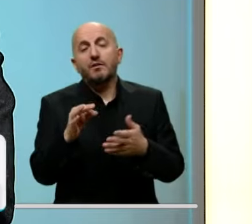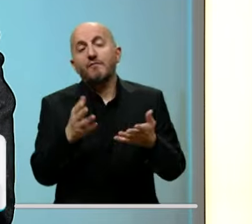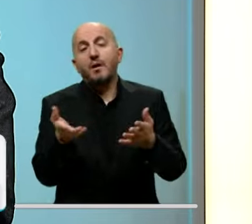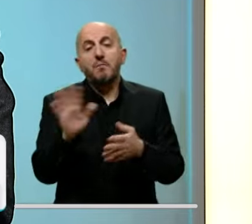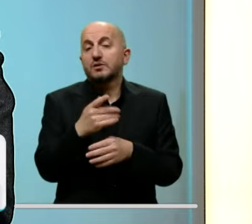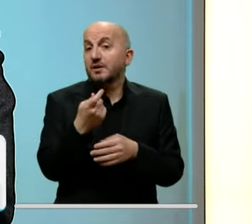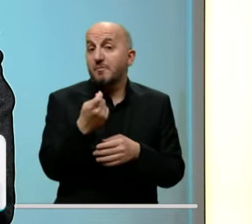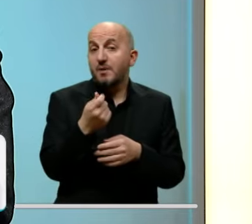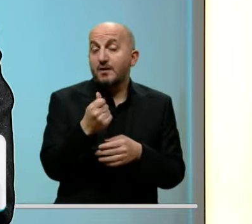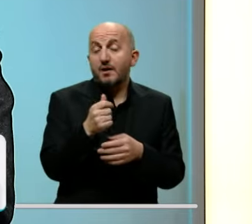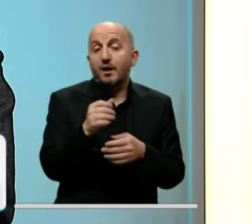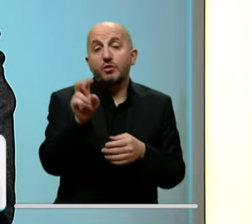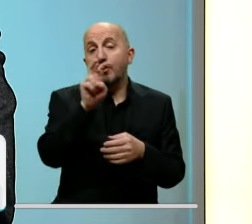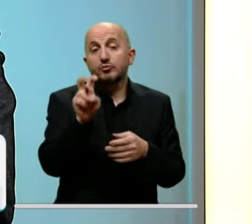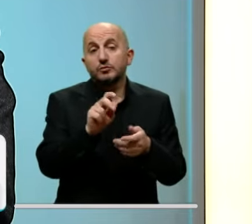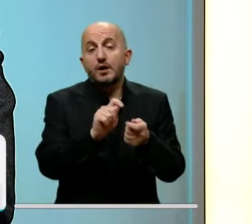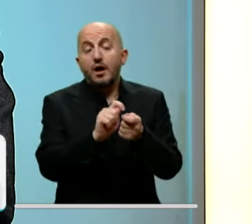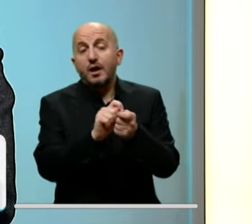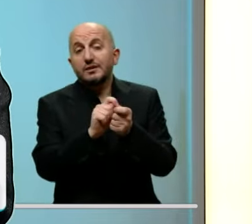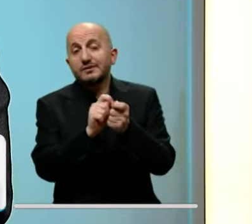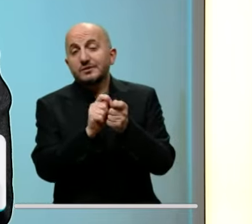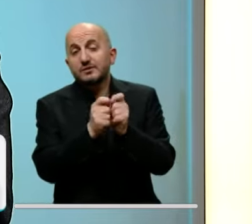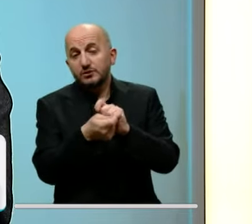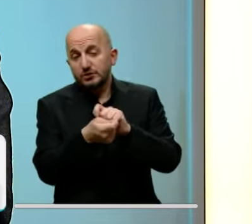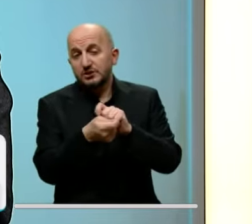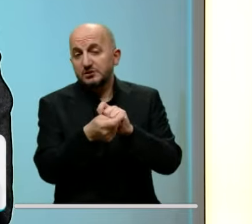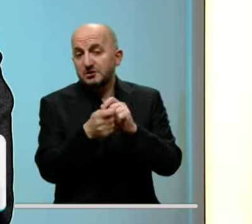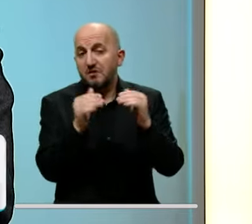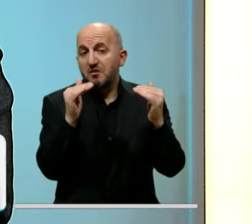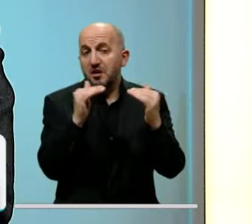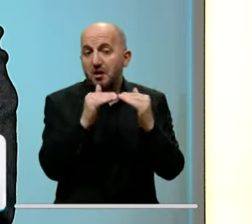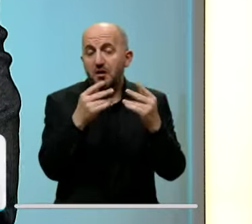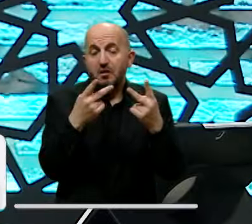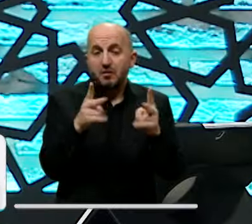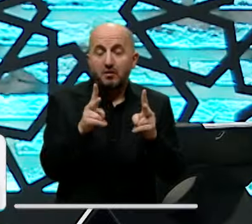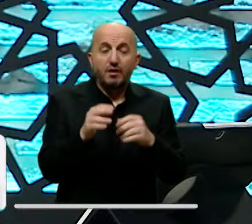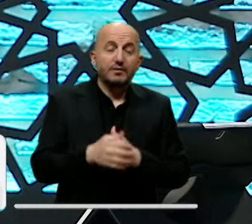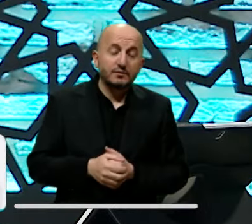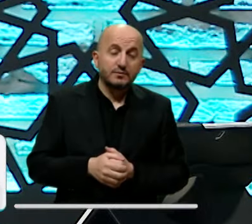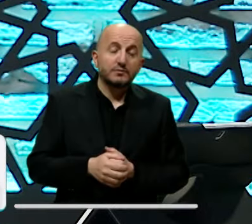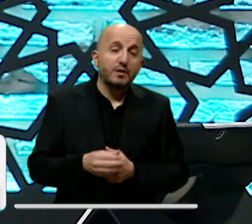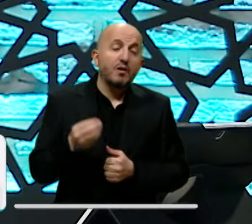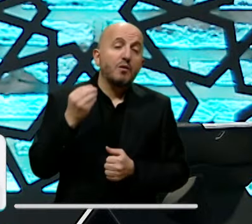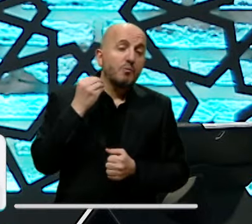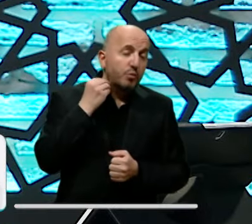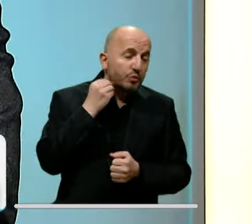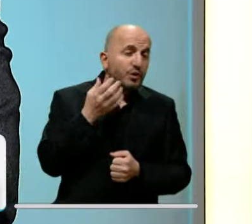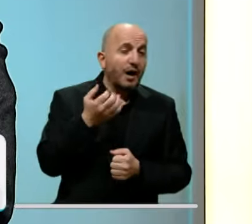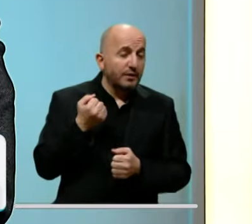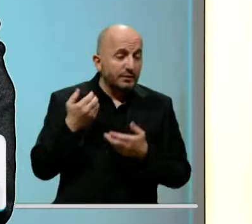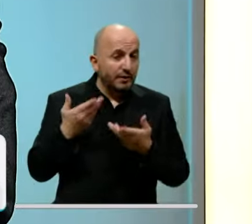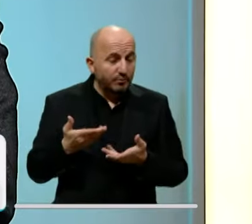para birimine dövize O günkü kur üzerinden çevirebiliriz borcu alan da kabul etmeli veren de mi